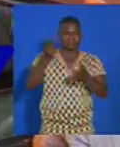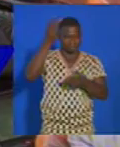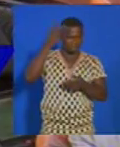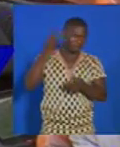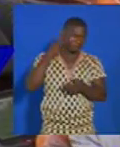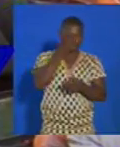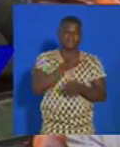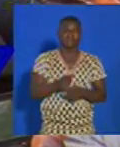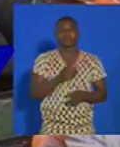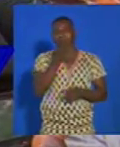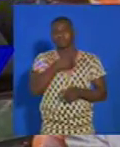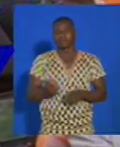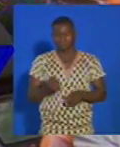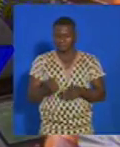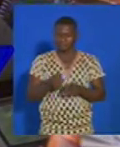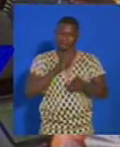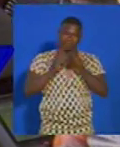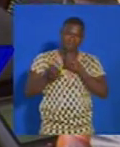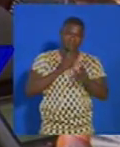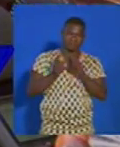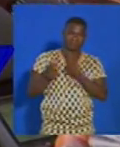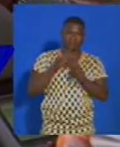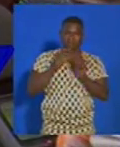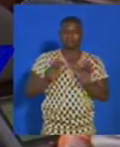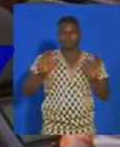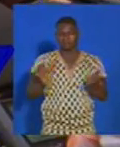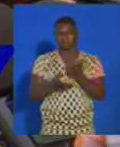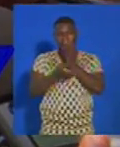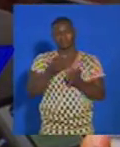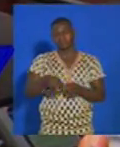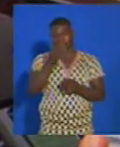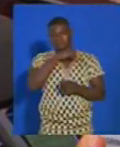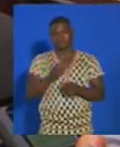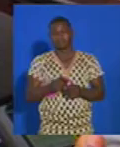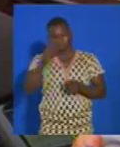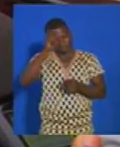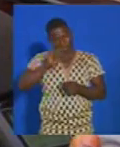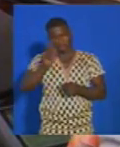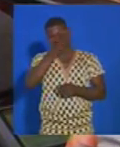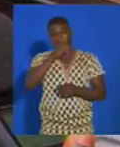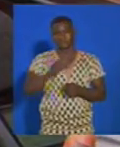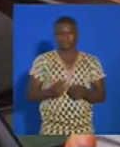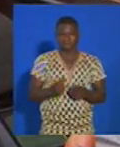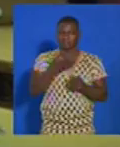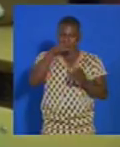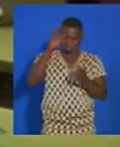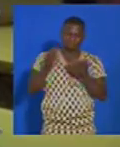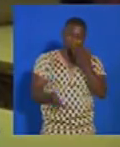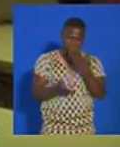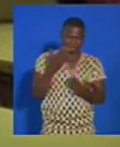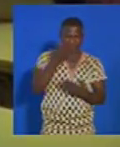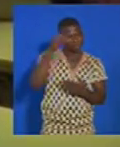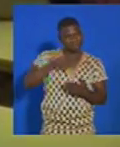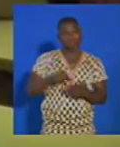en insistant sur les valeurs de probité, de patriotisme, d'humilité, pour que le patient qui vient en quête